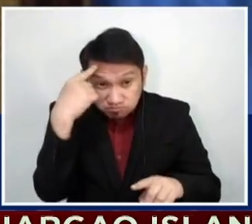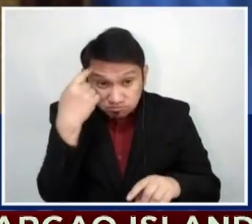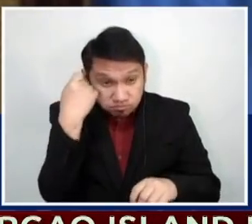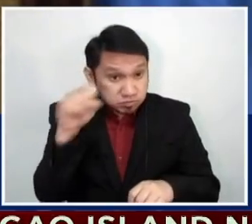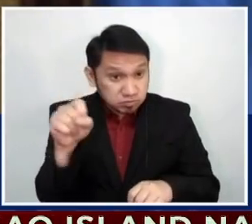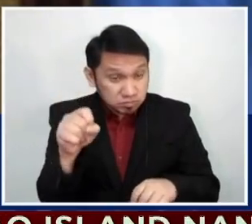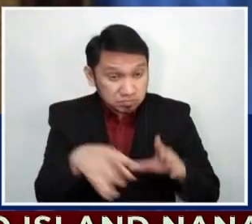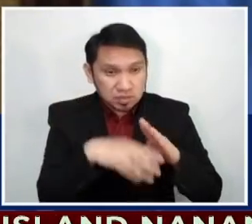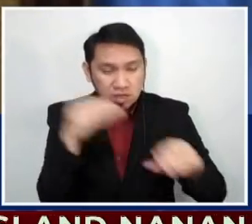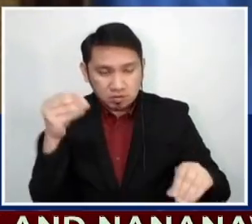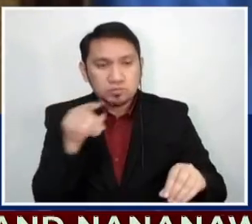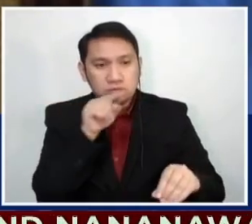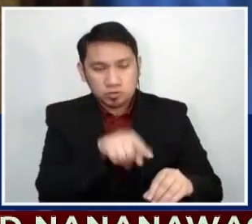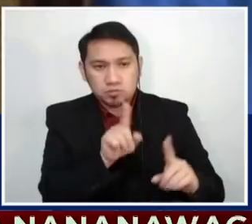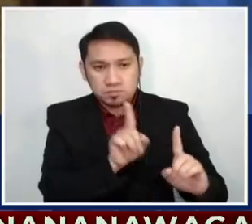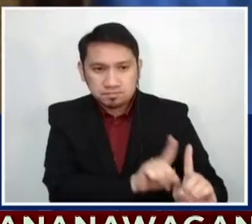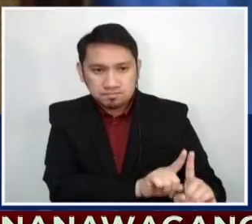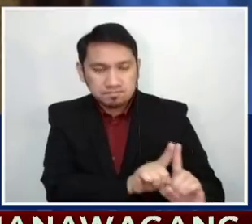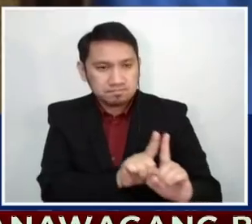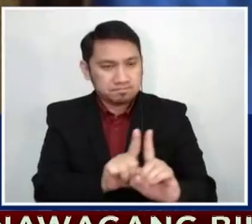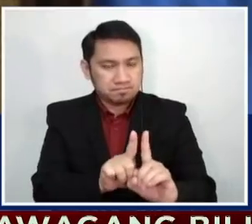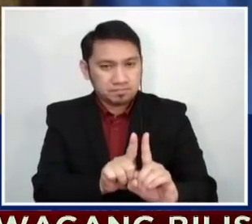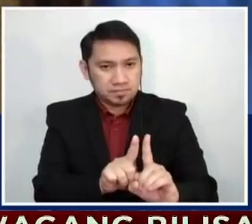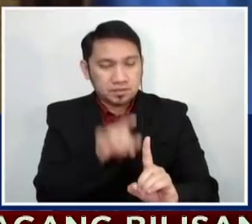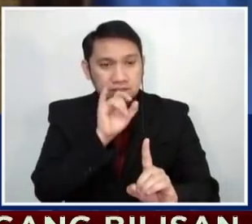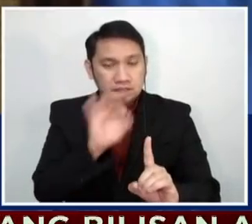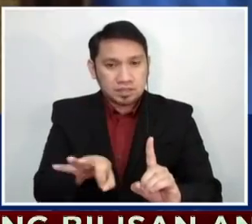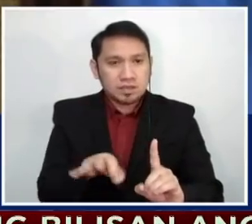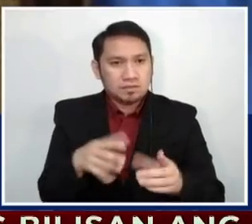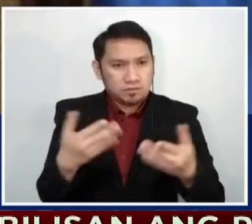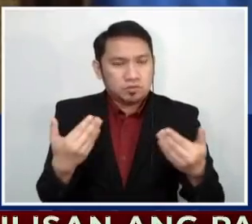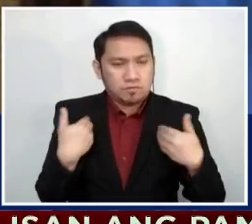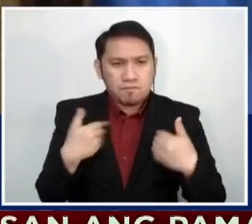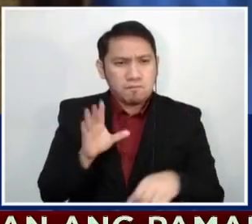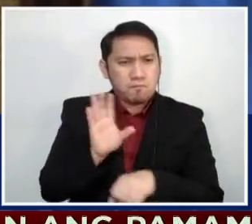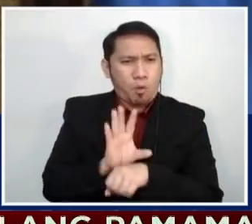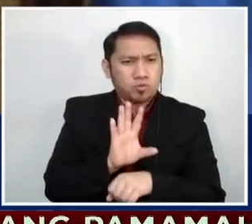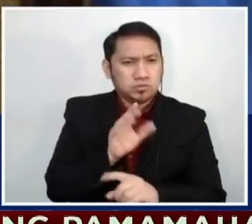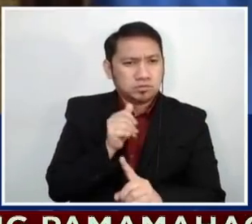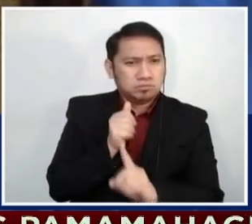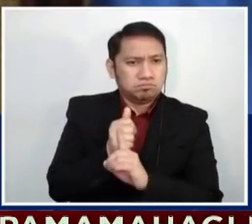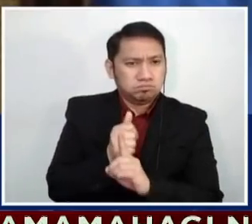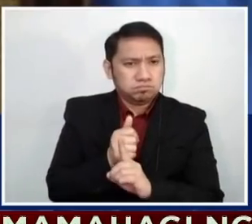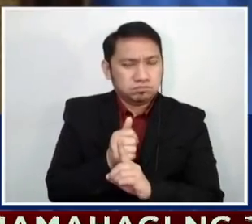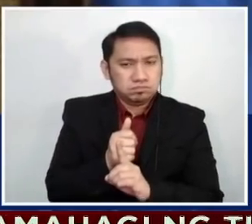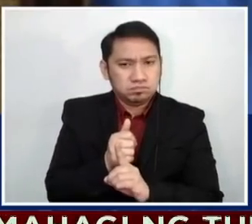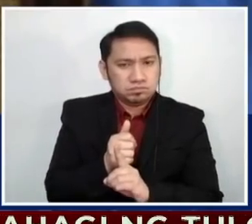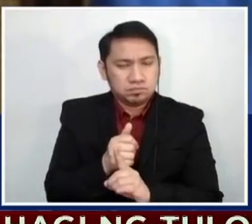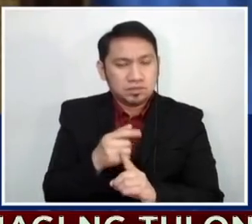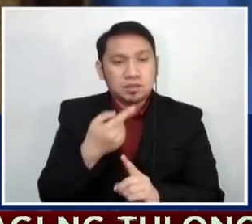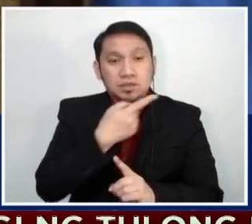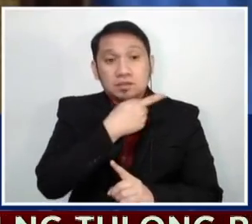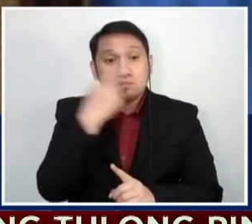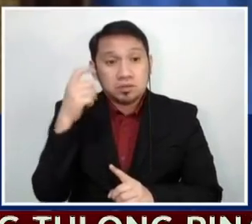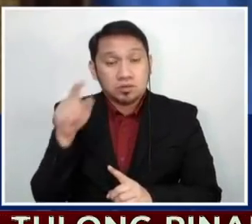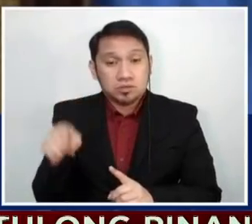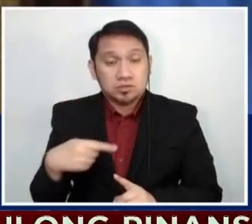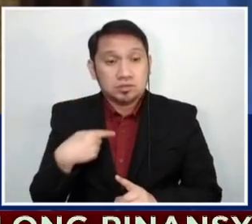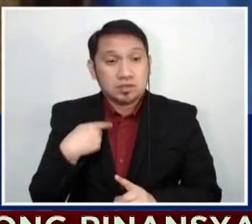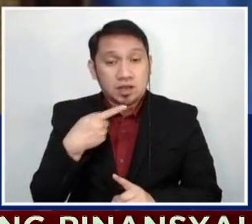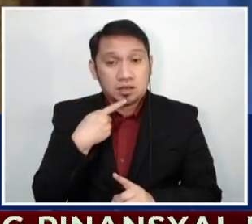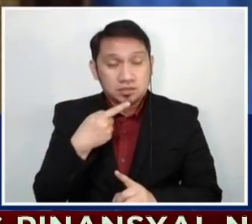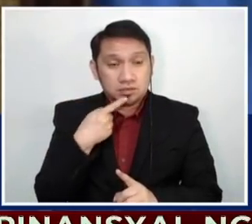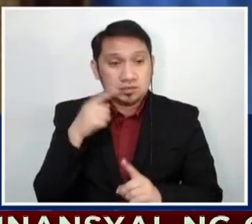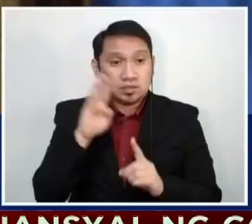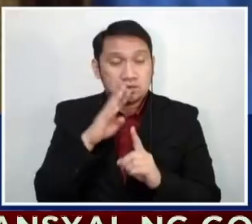you'll be escorted. If you force the issue, I said, because the barangay captain is a